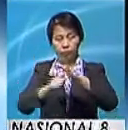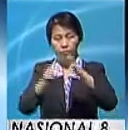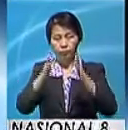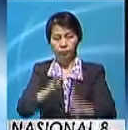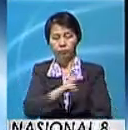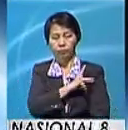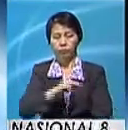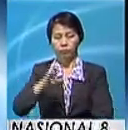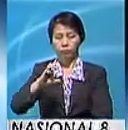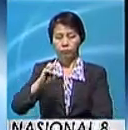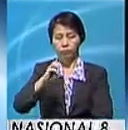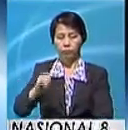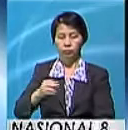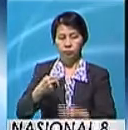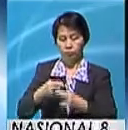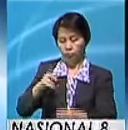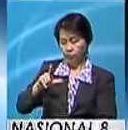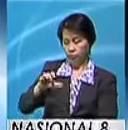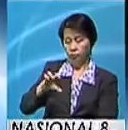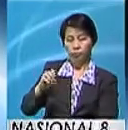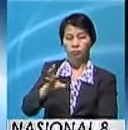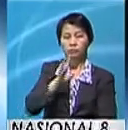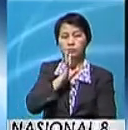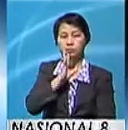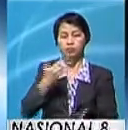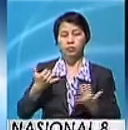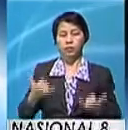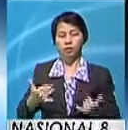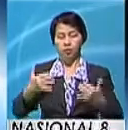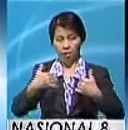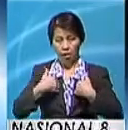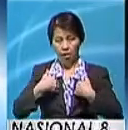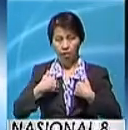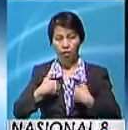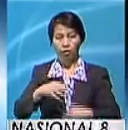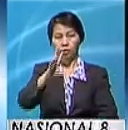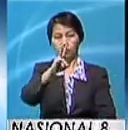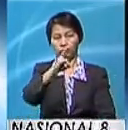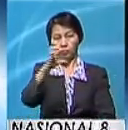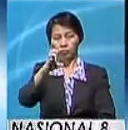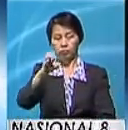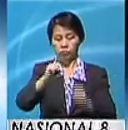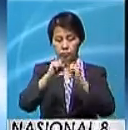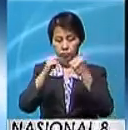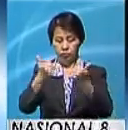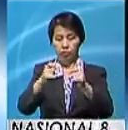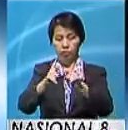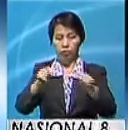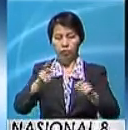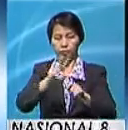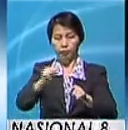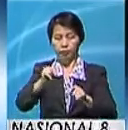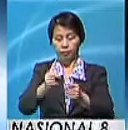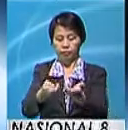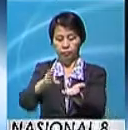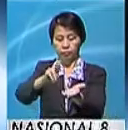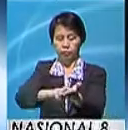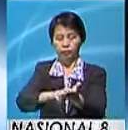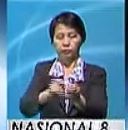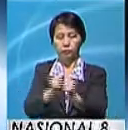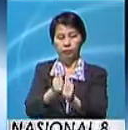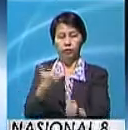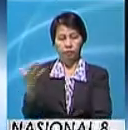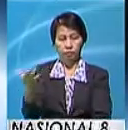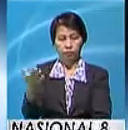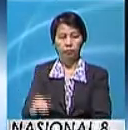pegawai eksekutifnya, Leo Shimada, berkata setakat ini terdapat kira-kira 700 syarikat tempatan yang mendaftar dengannya.